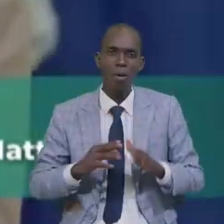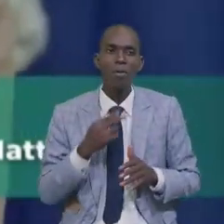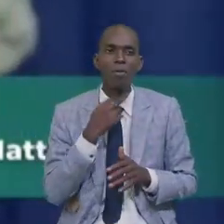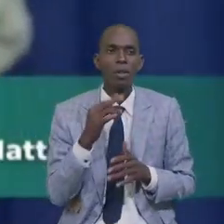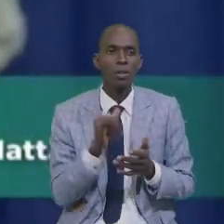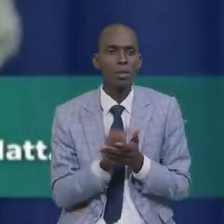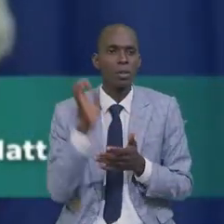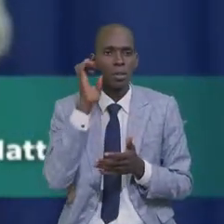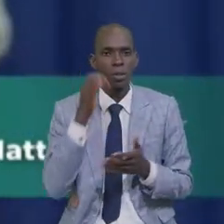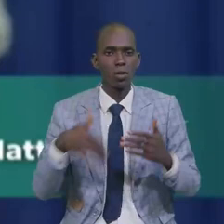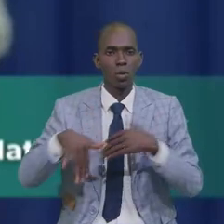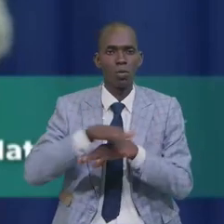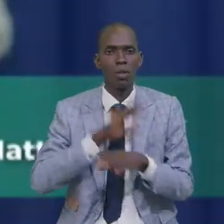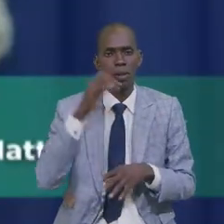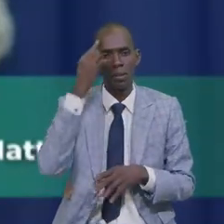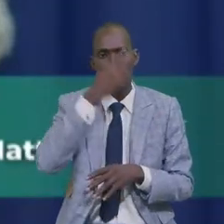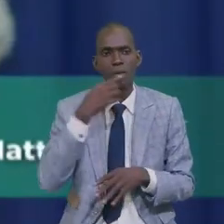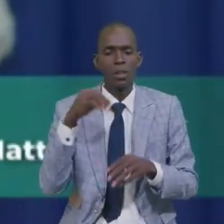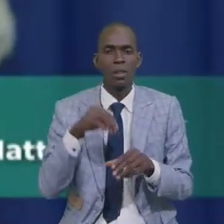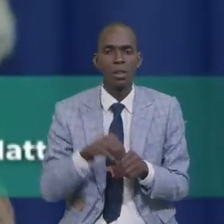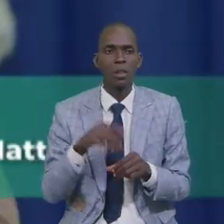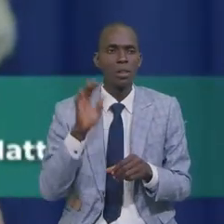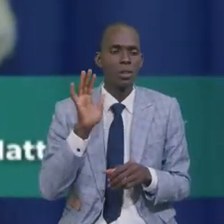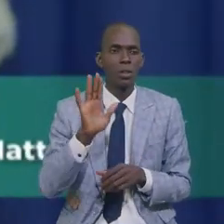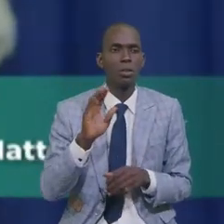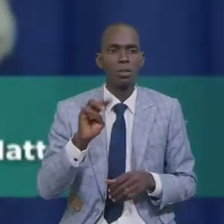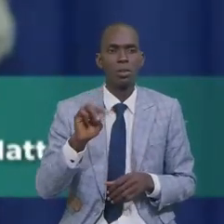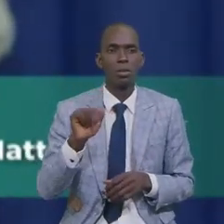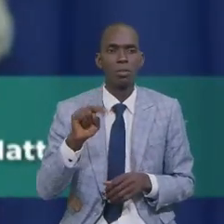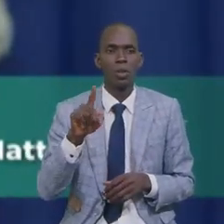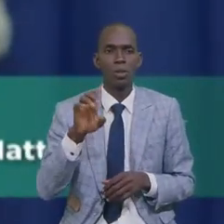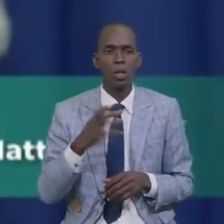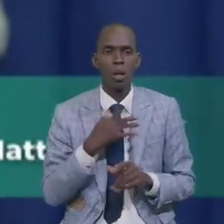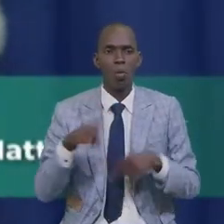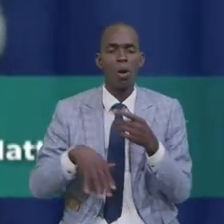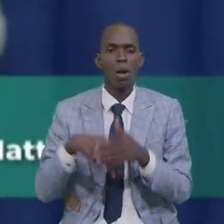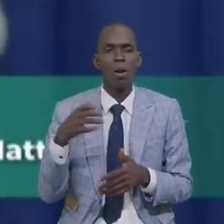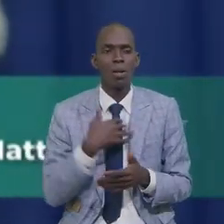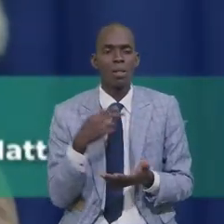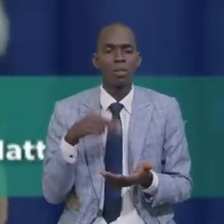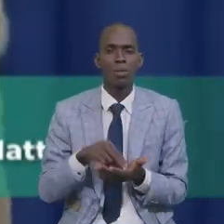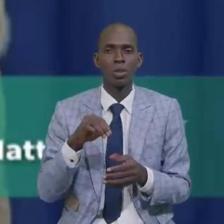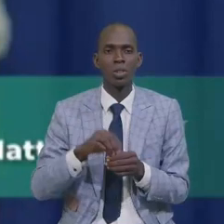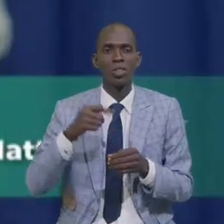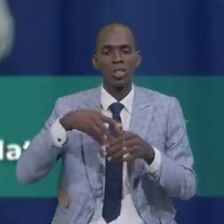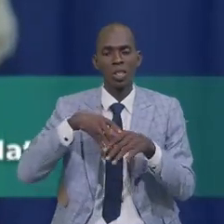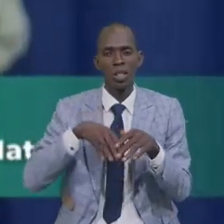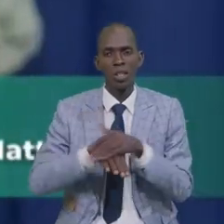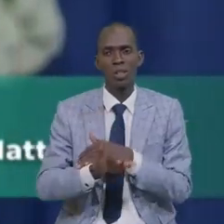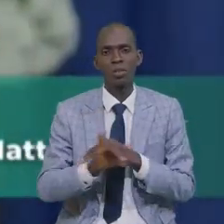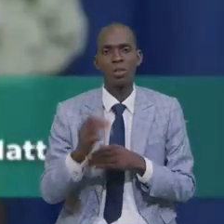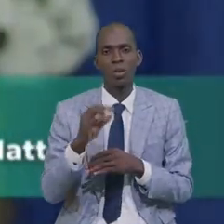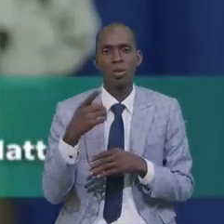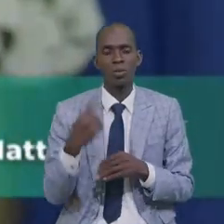il s'enveloppa le visage de son manteau. Il sortit et se tint à l'entrée de la